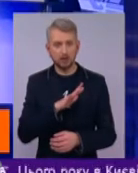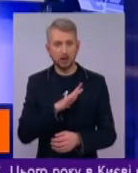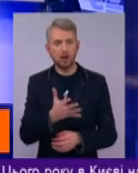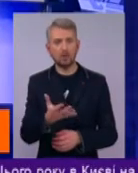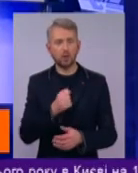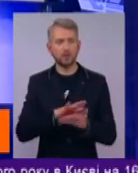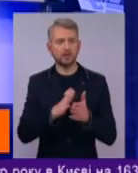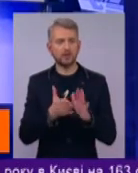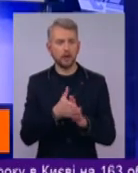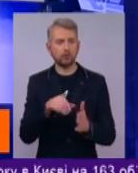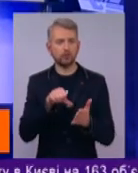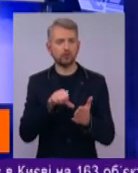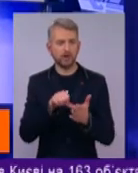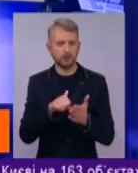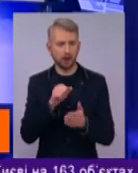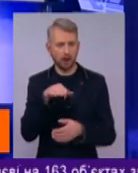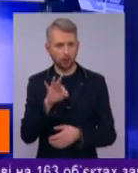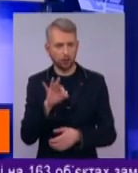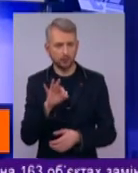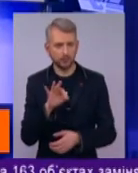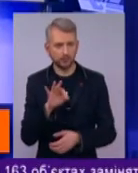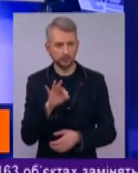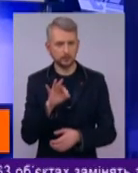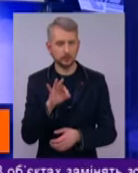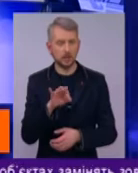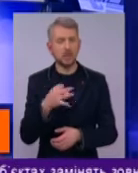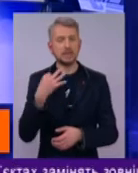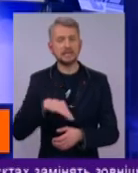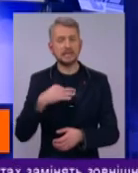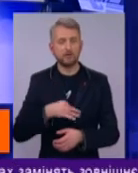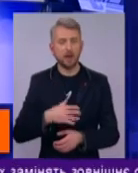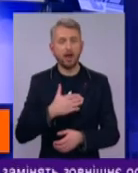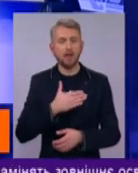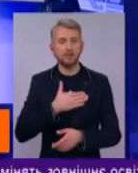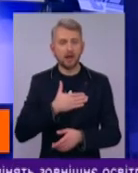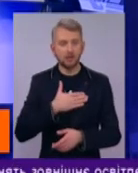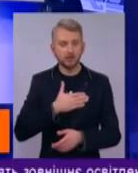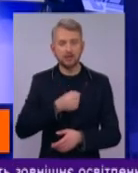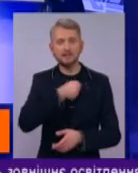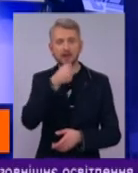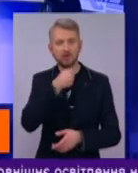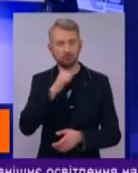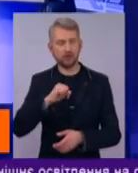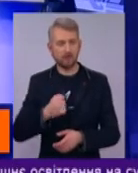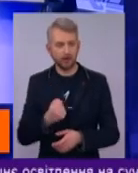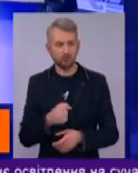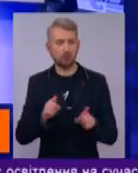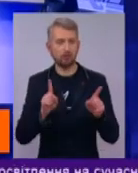получил статус участника антитеррористической операции. Сыновья наших старших товарищей тоже,